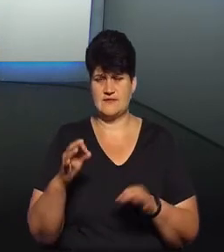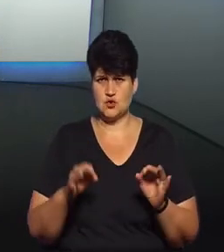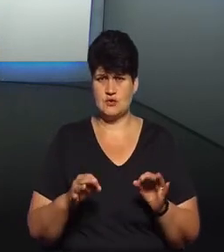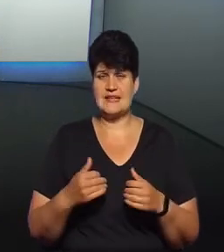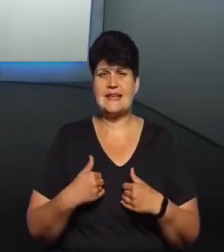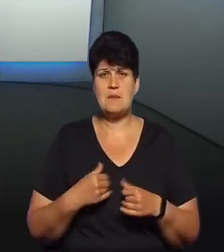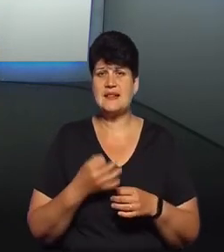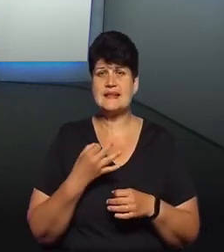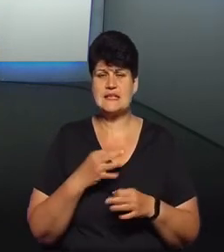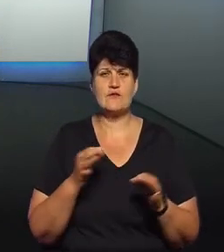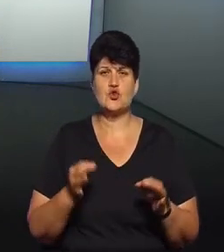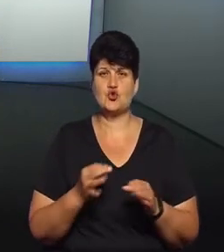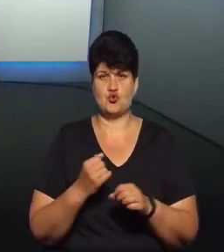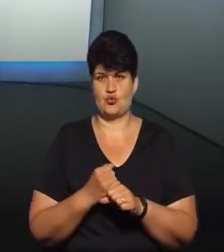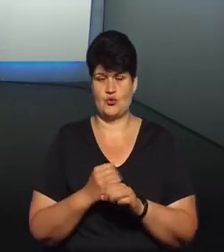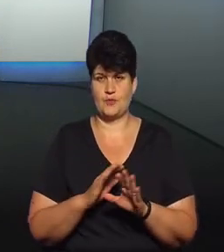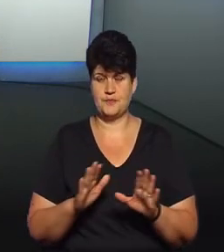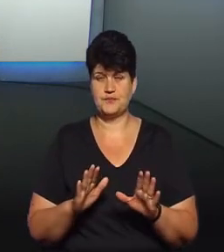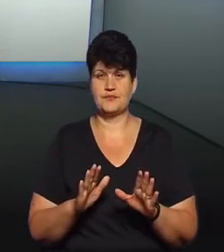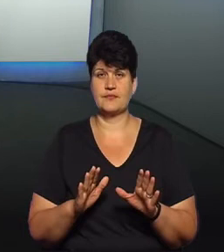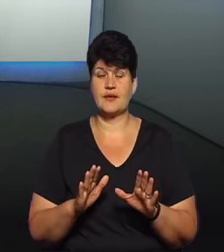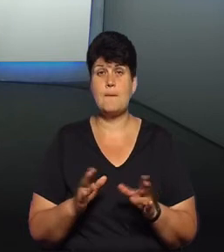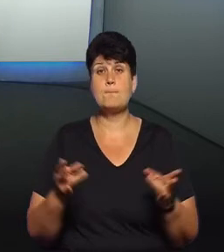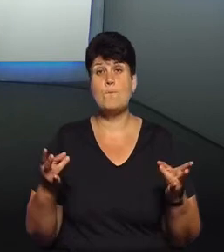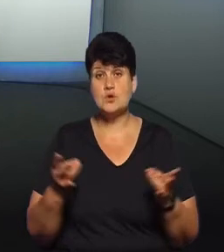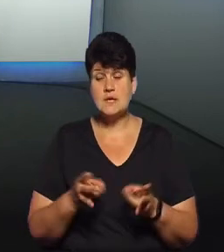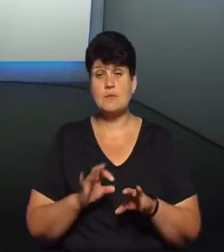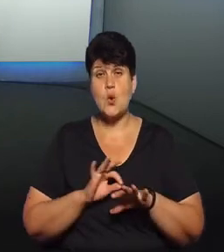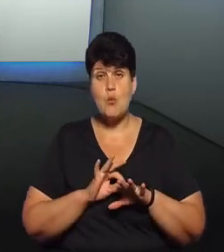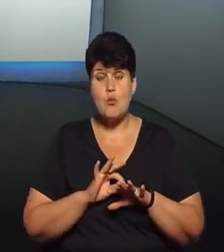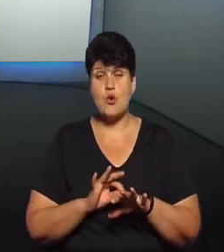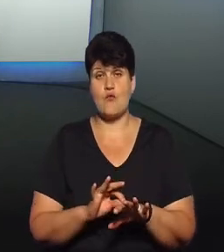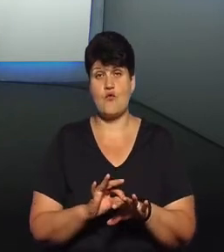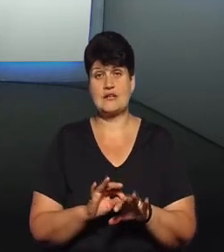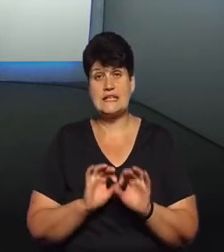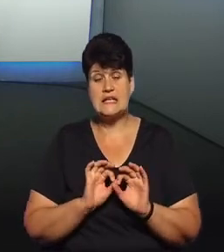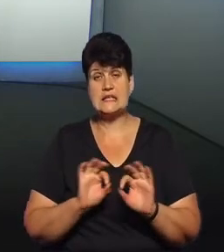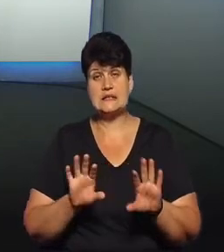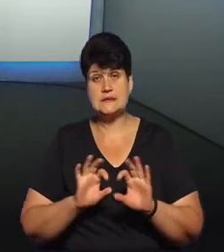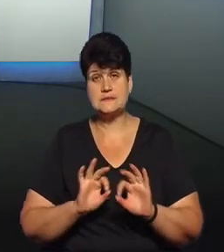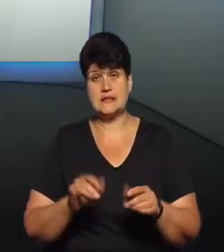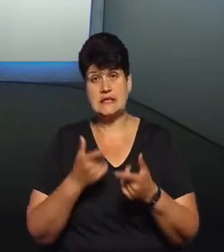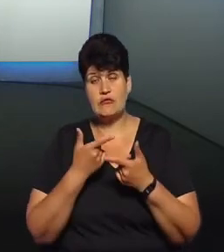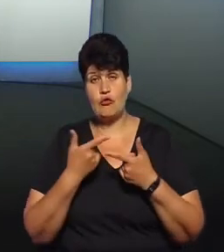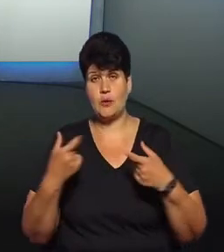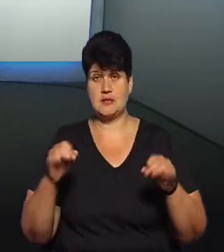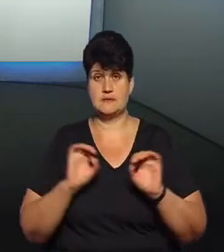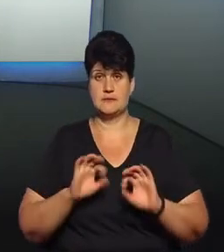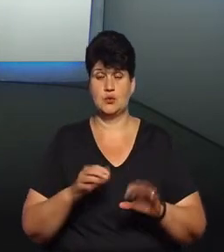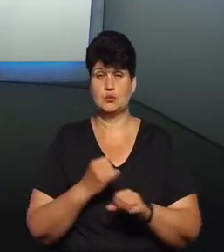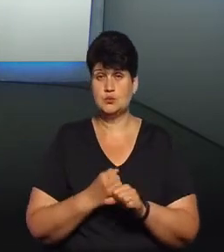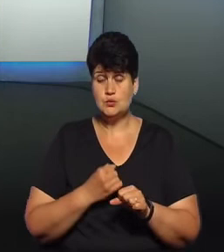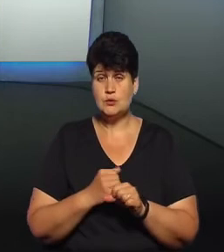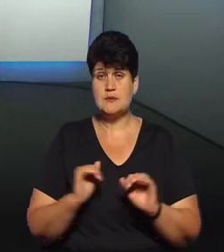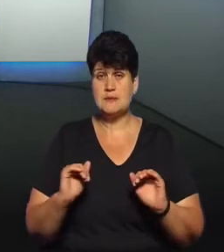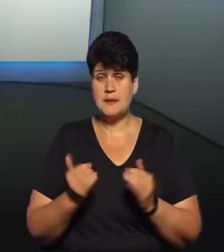робити. Потрібно проводити інформаційну кампанію для того, щоб зменшити число таких людей. Але слід розуміти,